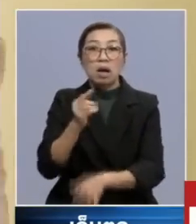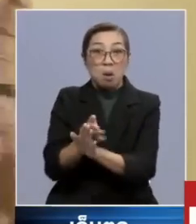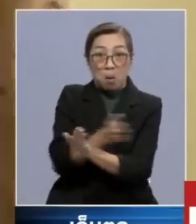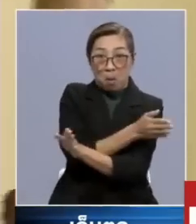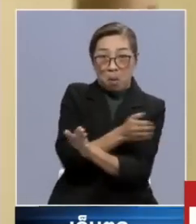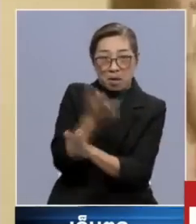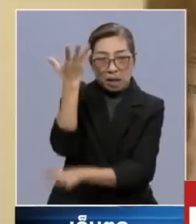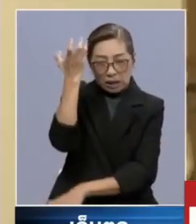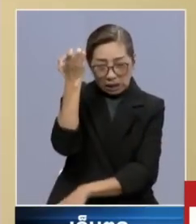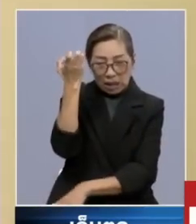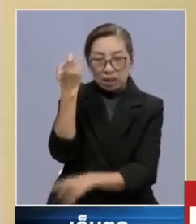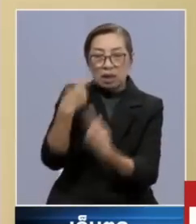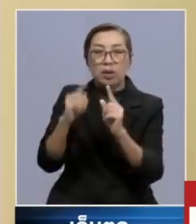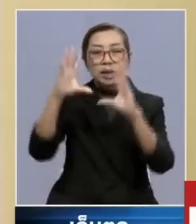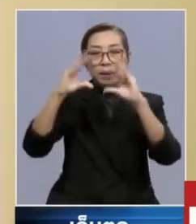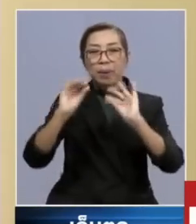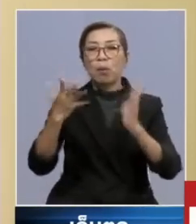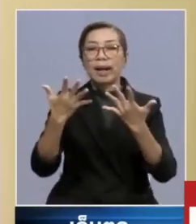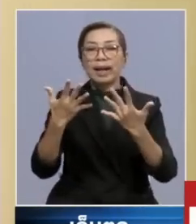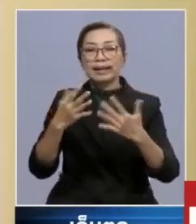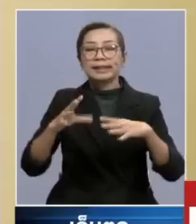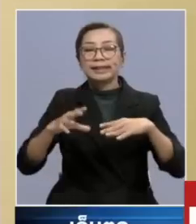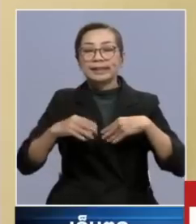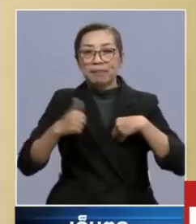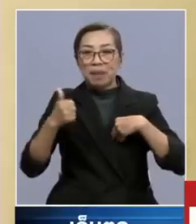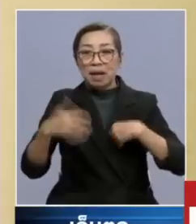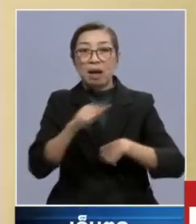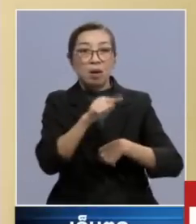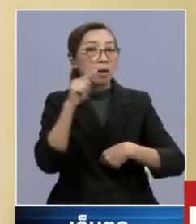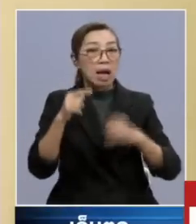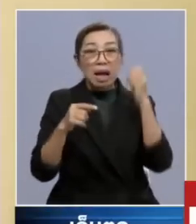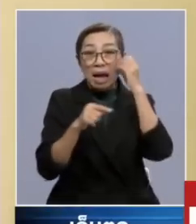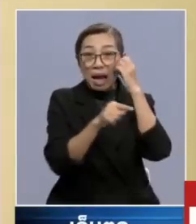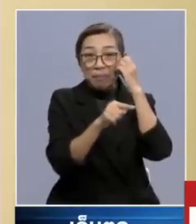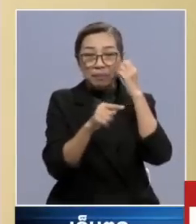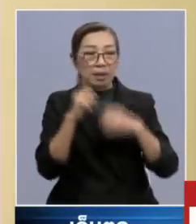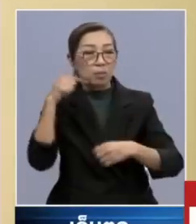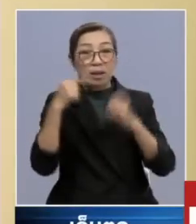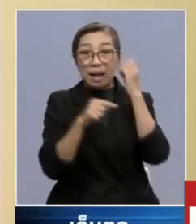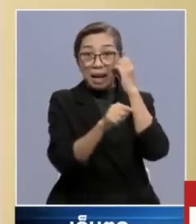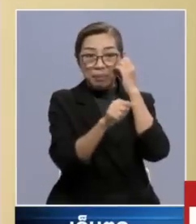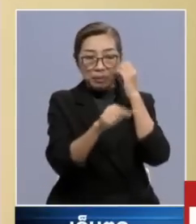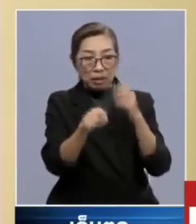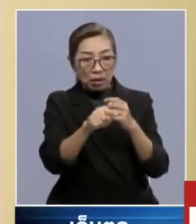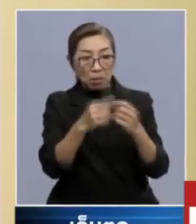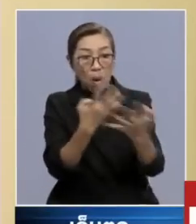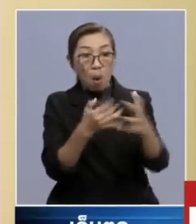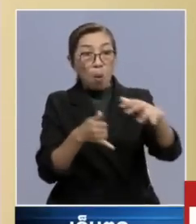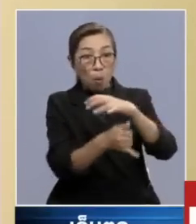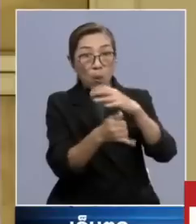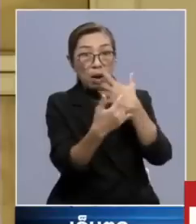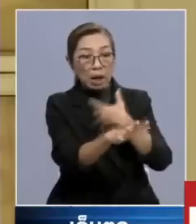แล้วก็ทำใจได้แล้วส่วนตัวเขาไม่ได้มีการติดต่อพูดคุยกับอดีตภรรยาอีกเลยหลังจากที่อดีตภรรยาติดคุกไปน